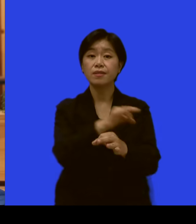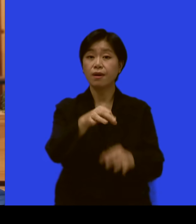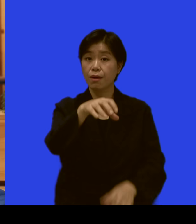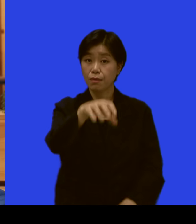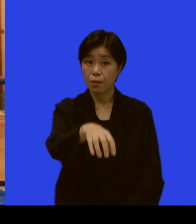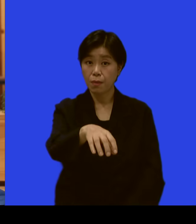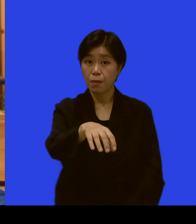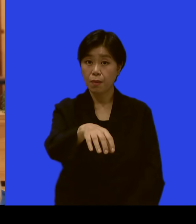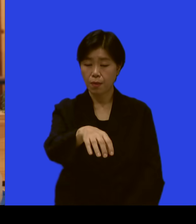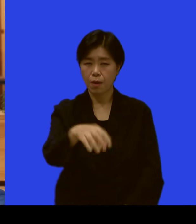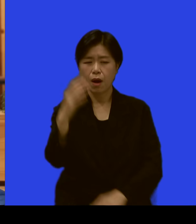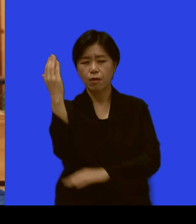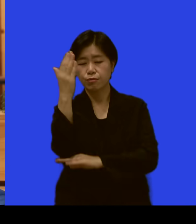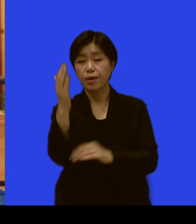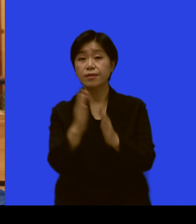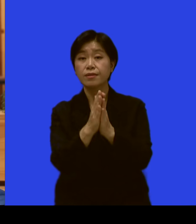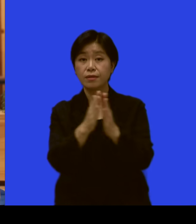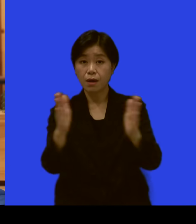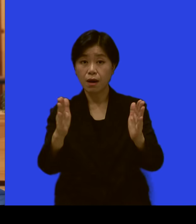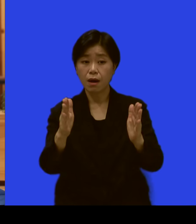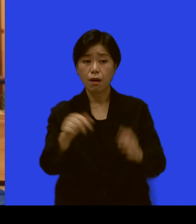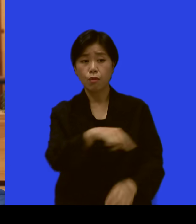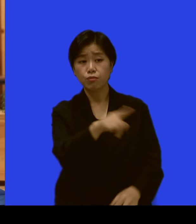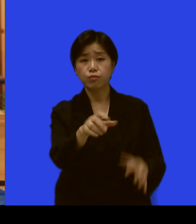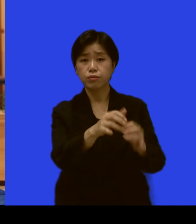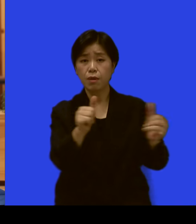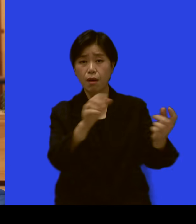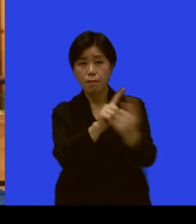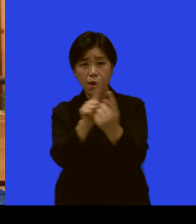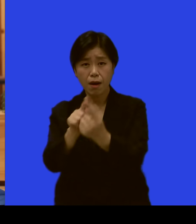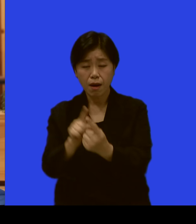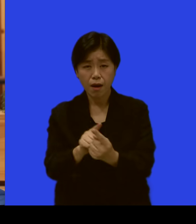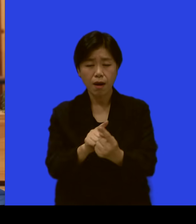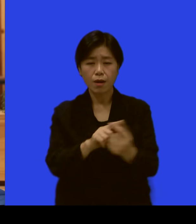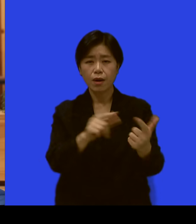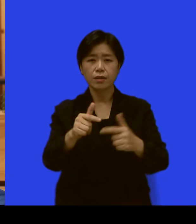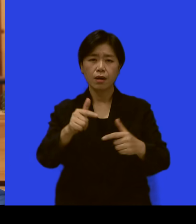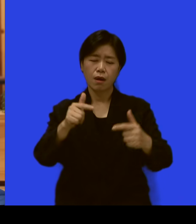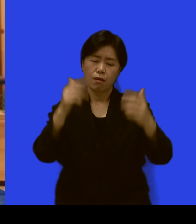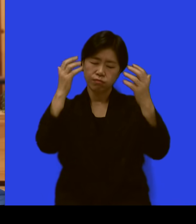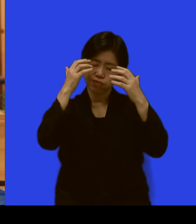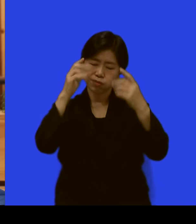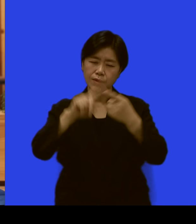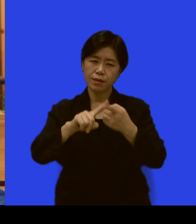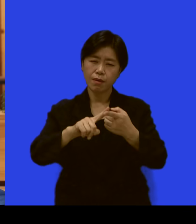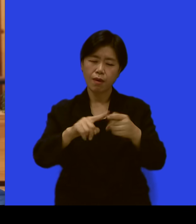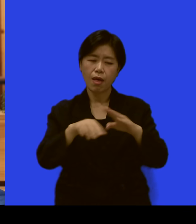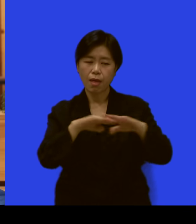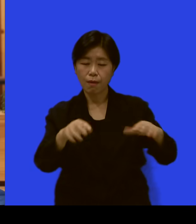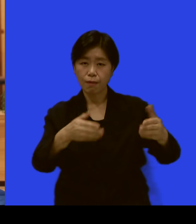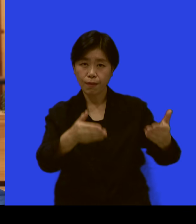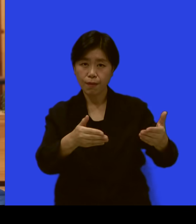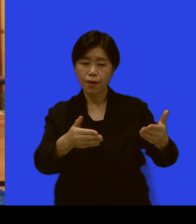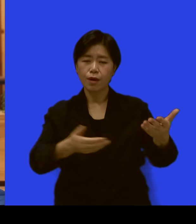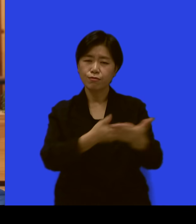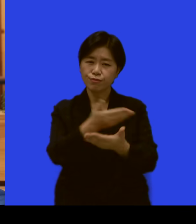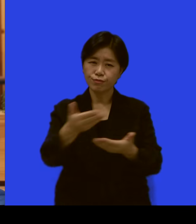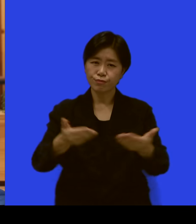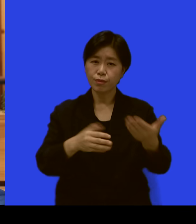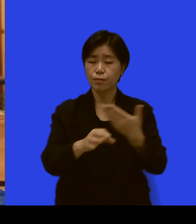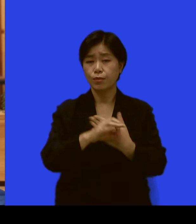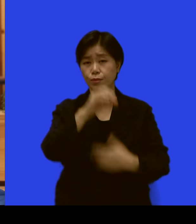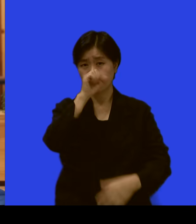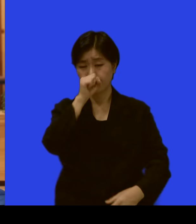흩어져서 목회가 시작되고 그곳에서 어려움을 나누고 그곳에서 말씀을 나누는 목회가 앞으로 포스트 시대의 교회가 될 것이라고 저는 그렇게